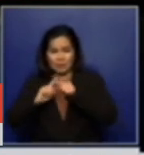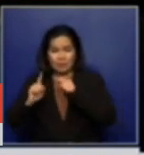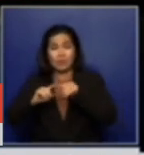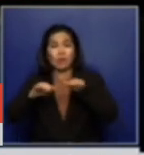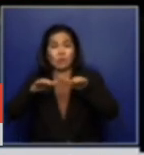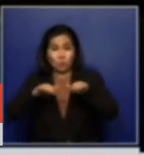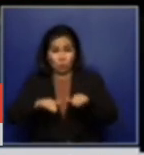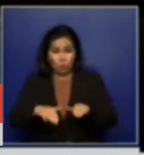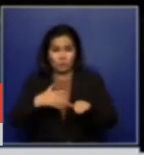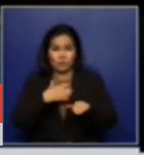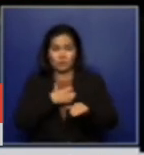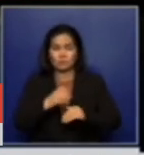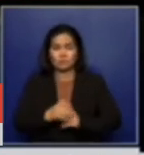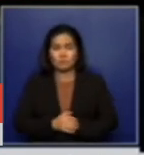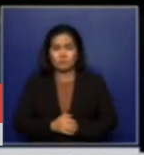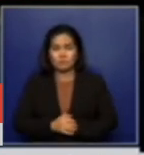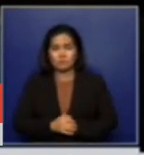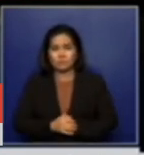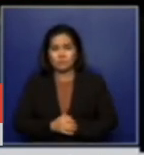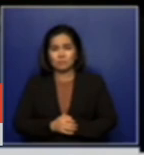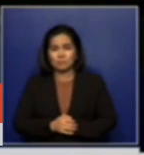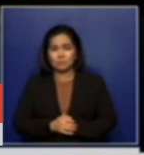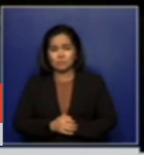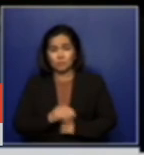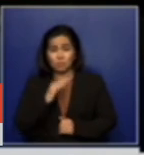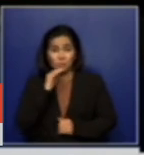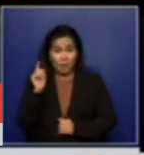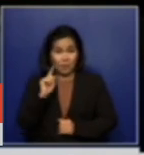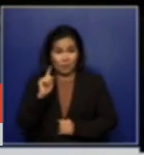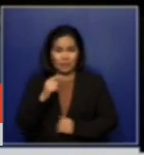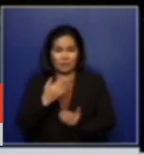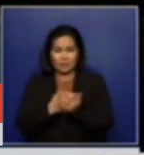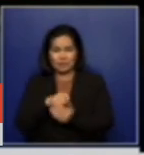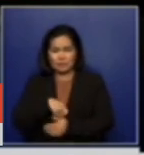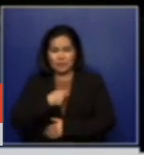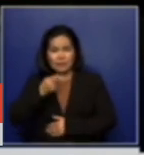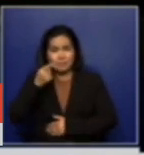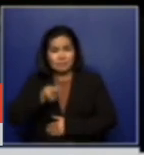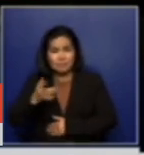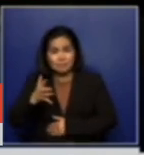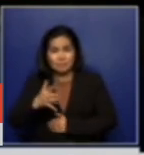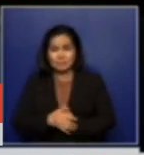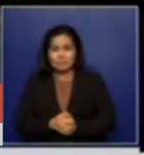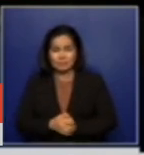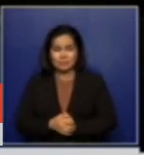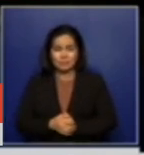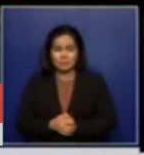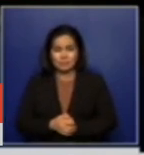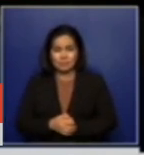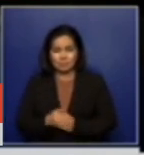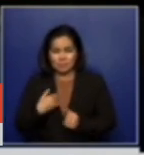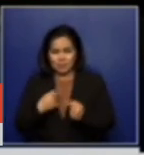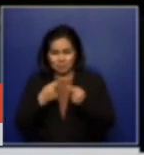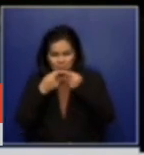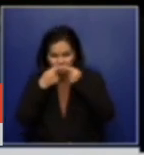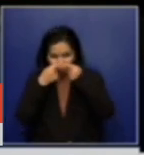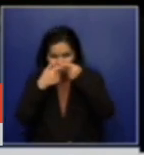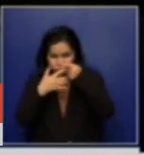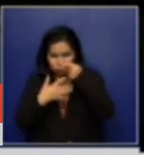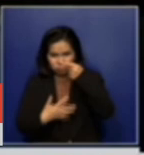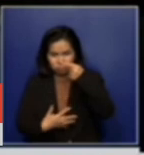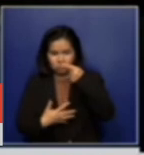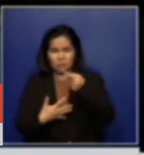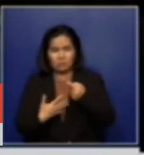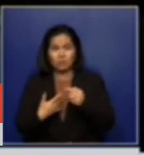ดรายจ่ายประจำที่ไม่แท้มันมีรายจ่ายประจำที่ไม่แท้เยอะมากท่านประธานครับค่